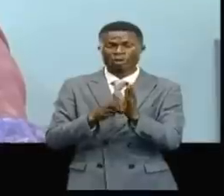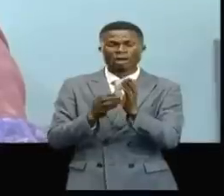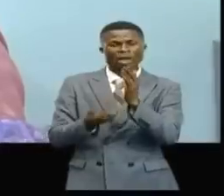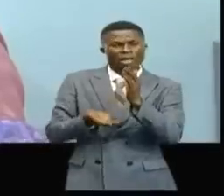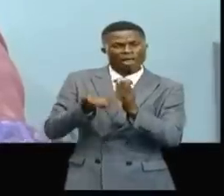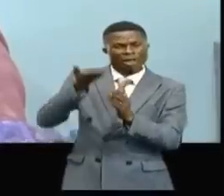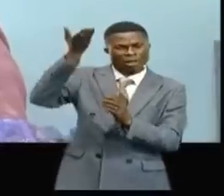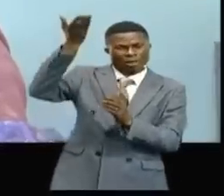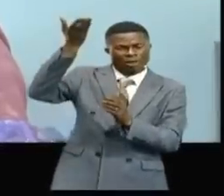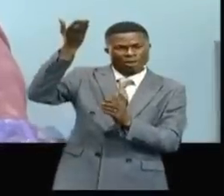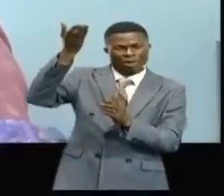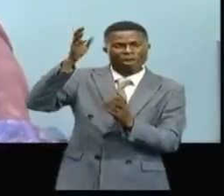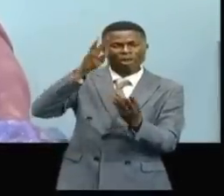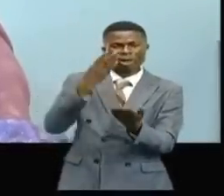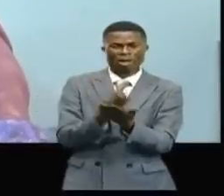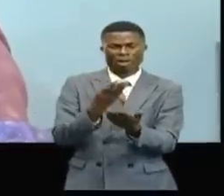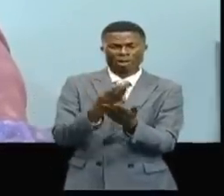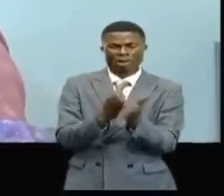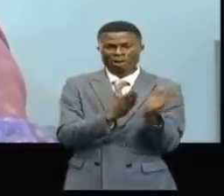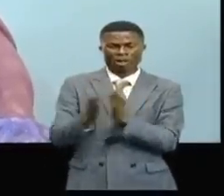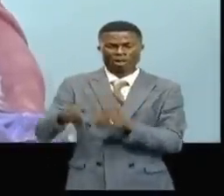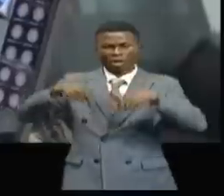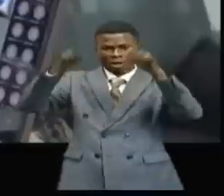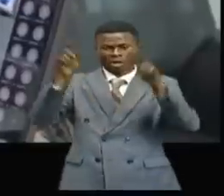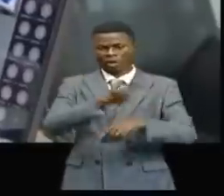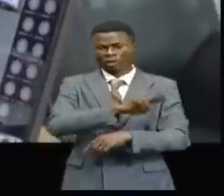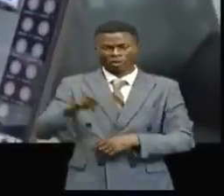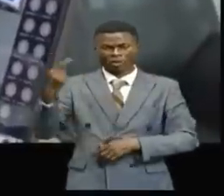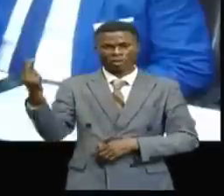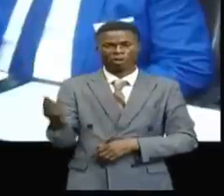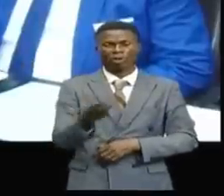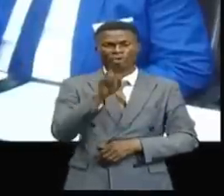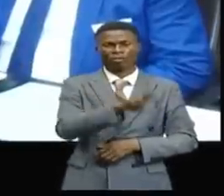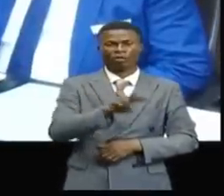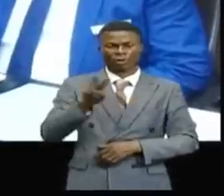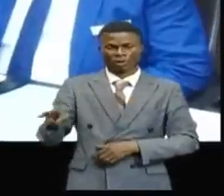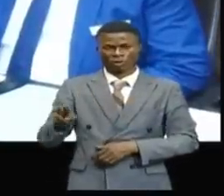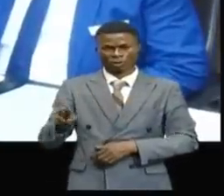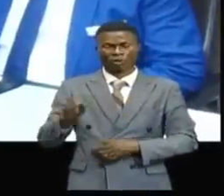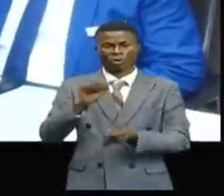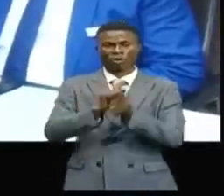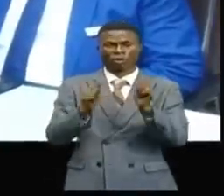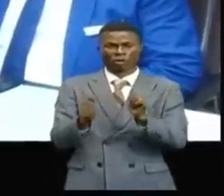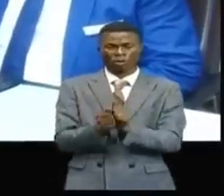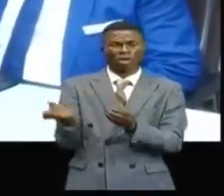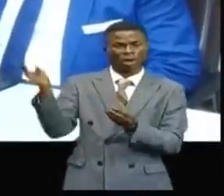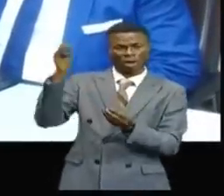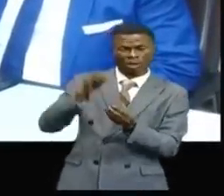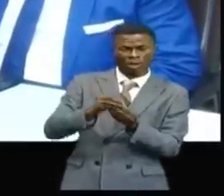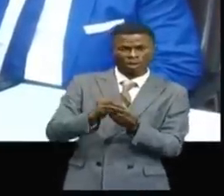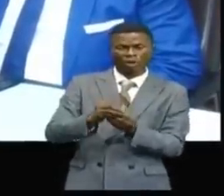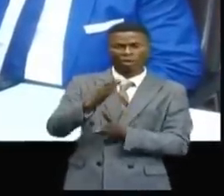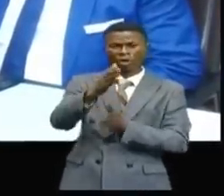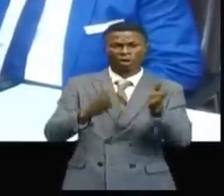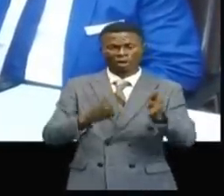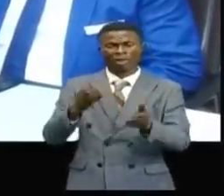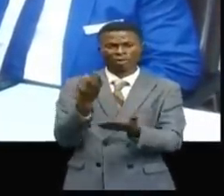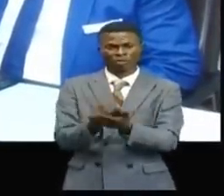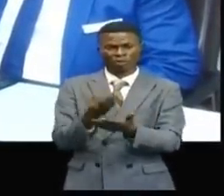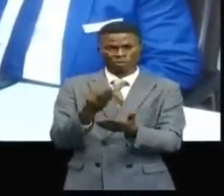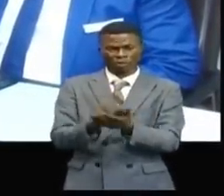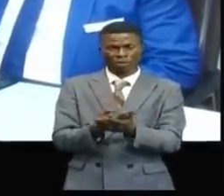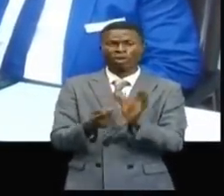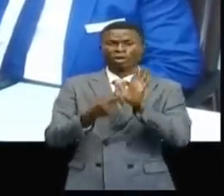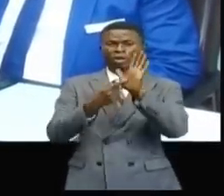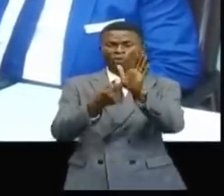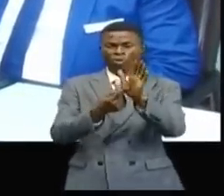les assignations budgétaires prévues pour l'exercice 2022. La situation cumulée par les régies financières